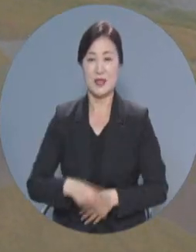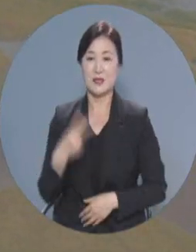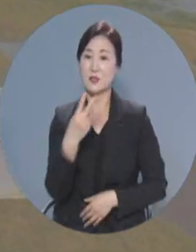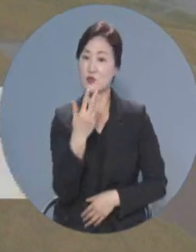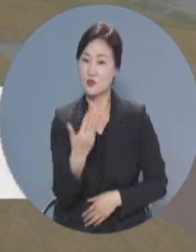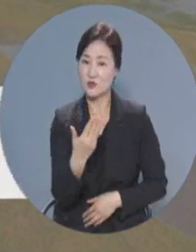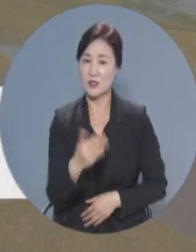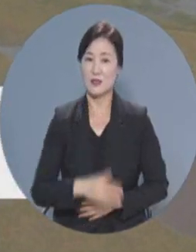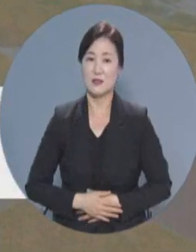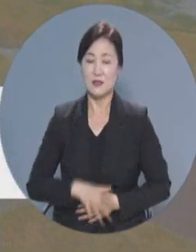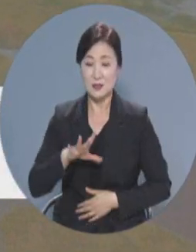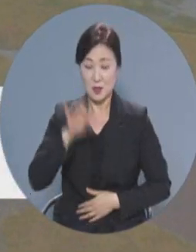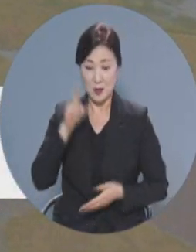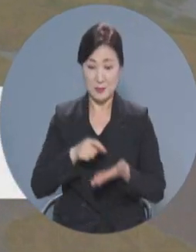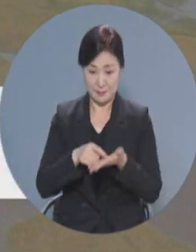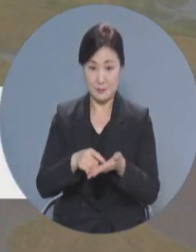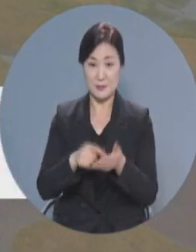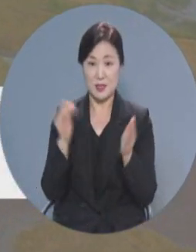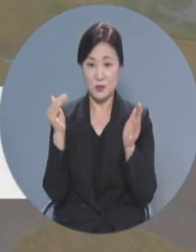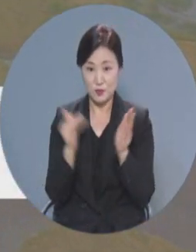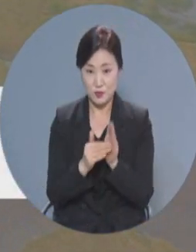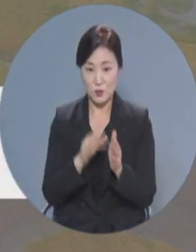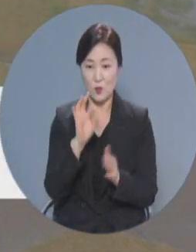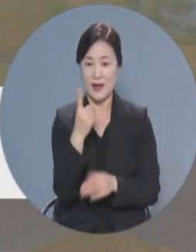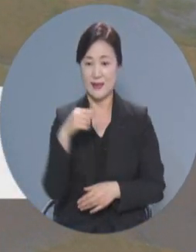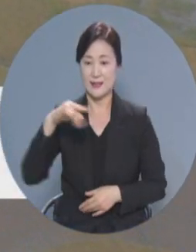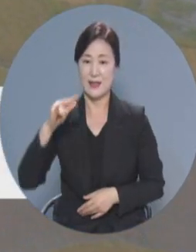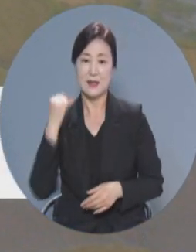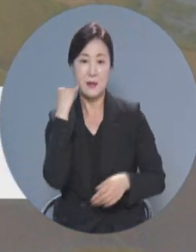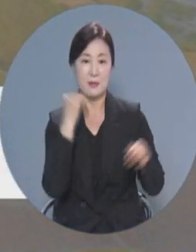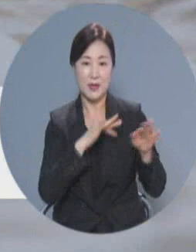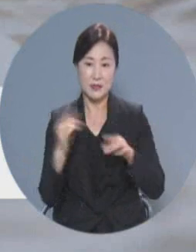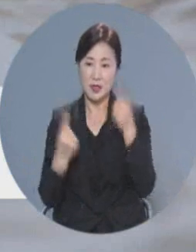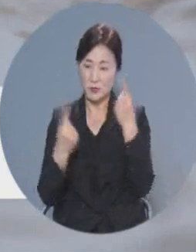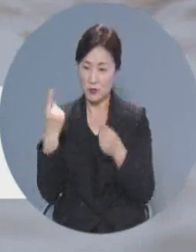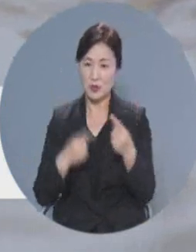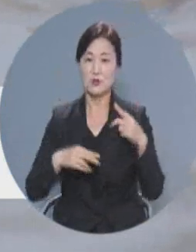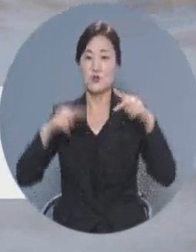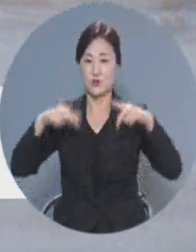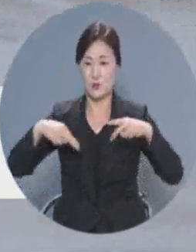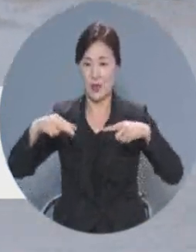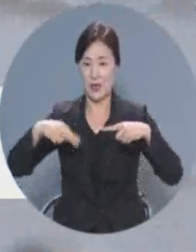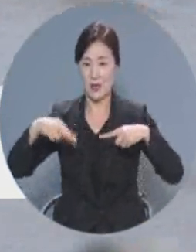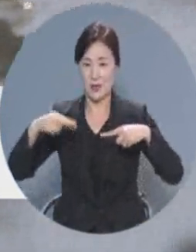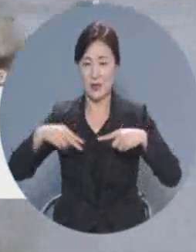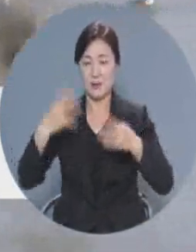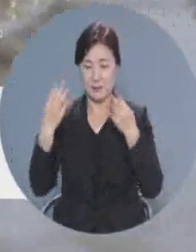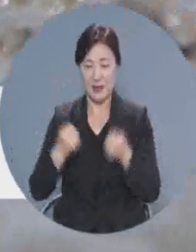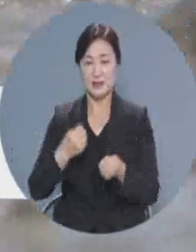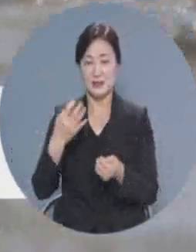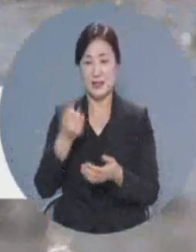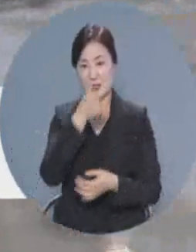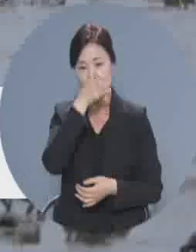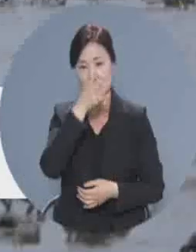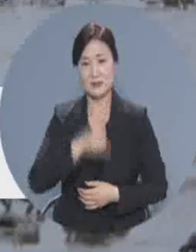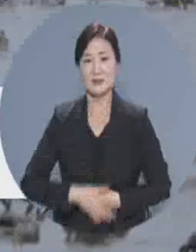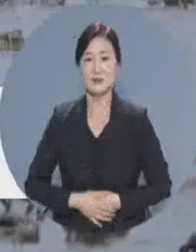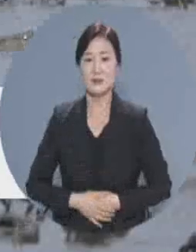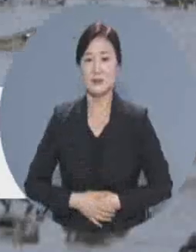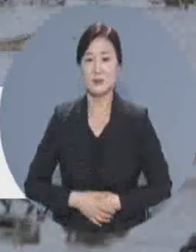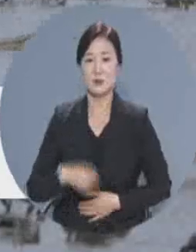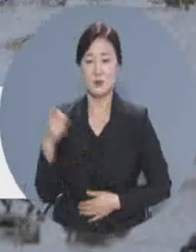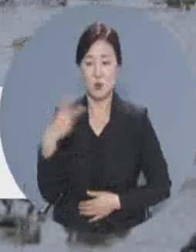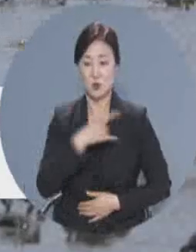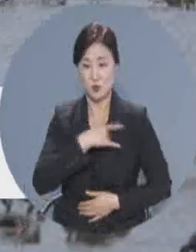2009년에 세계유산에 등재된 마데네보다 최소 2배 이상은 저희가 많은 수치를 갖고 있다고 보시면 되고요.